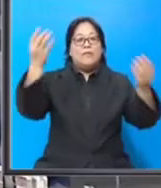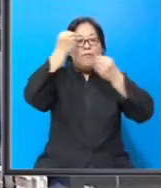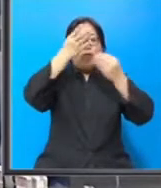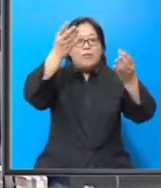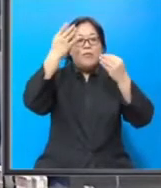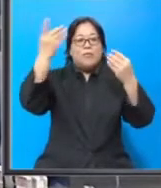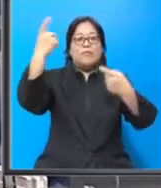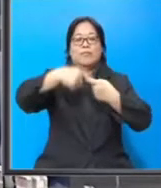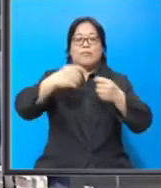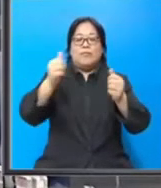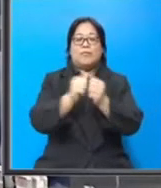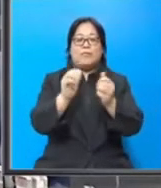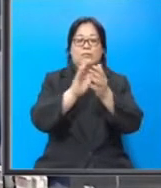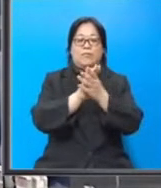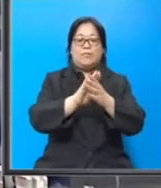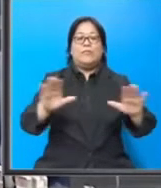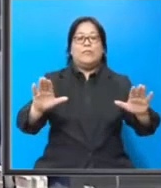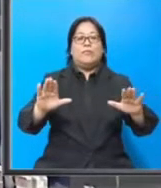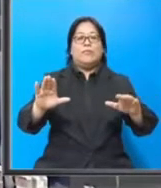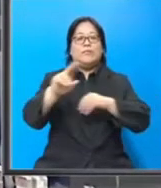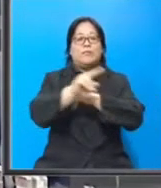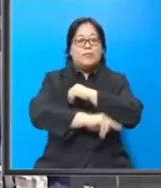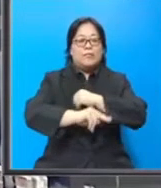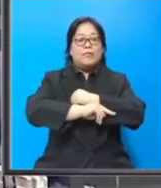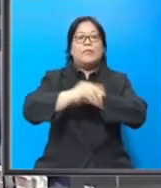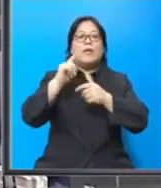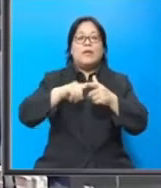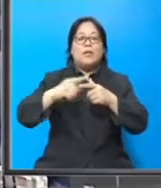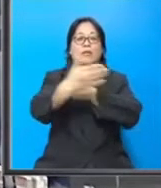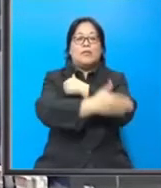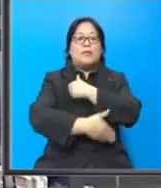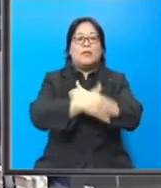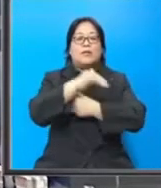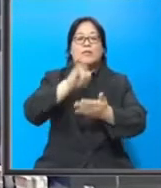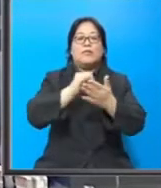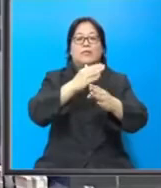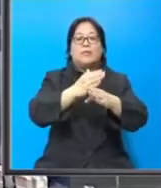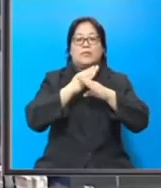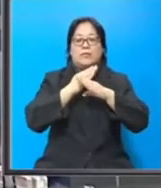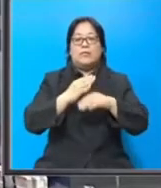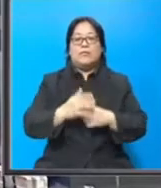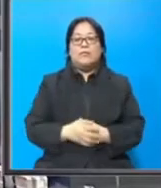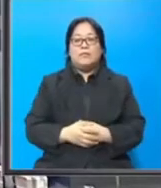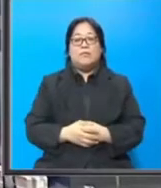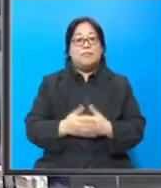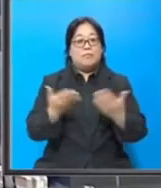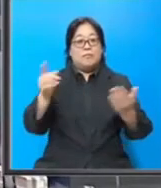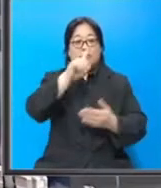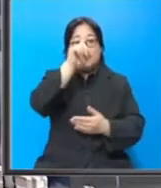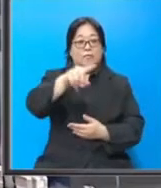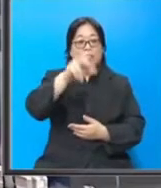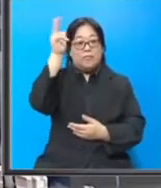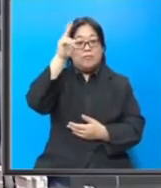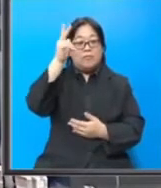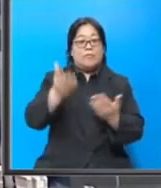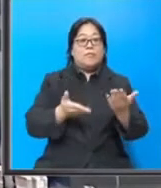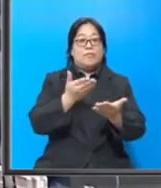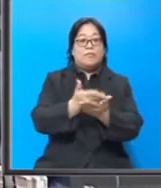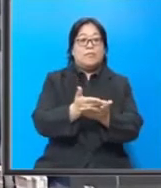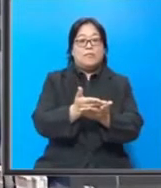informasi yang berkaitan dengan keselamatan negeri atau negara itu dilindungi. Adakah kerajaan bercadang